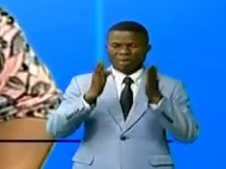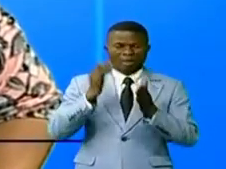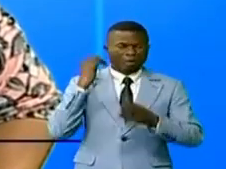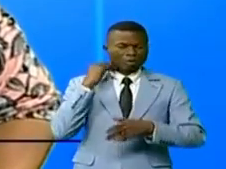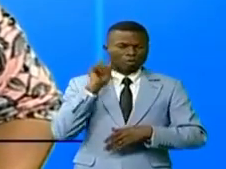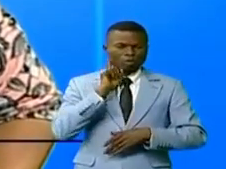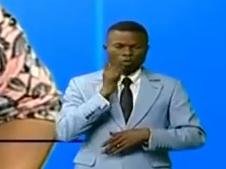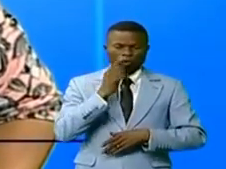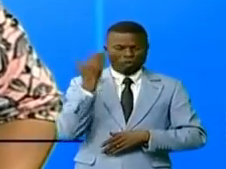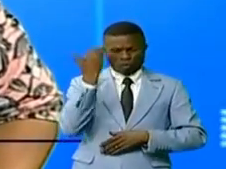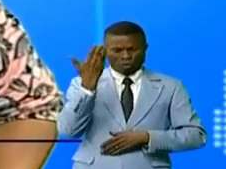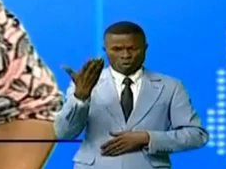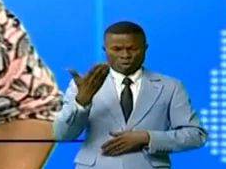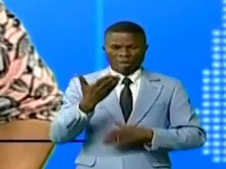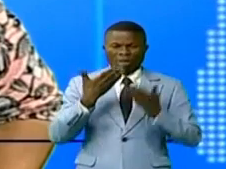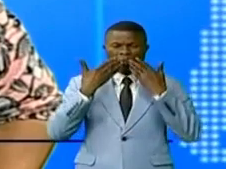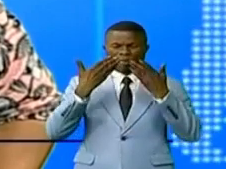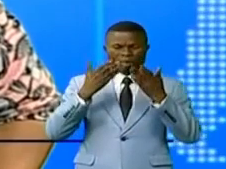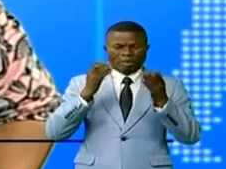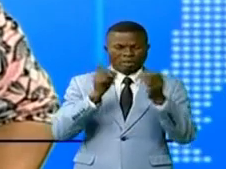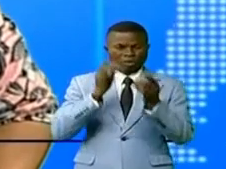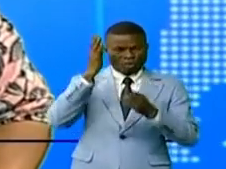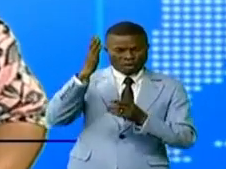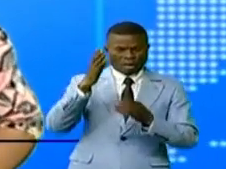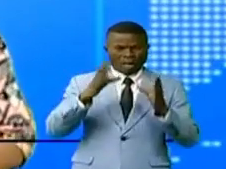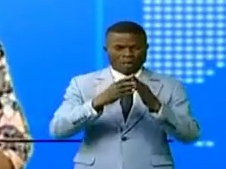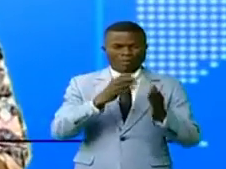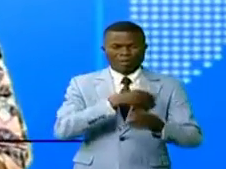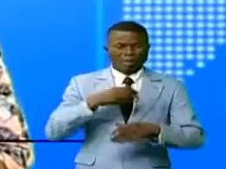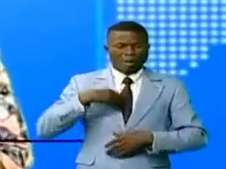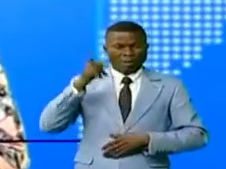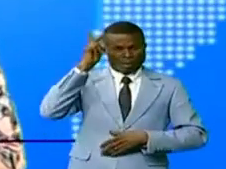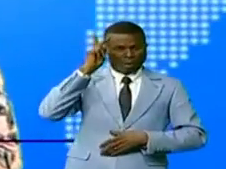Monsieur, merci infiniment de nous avoir suivis. L'actualité continue sur nos